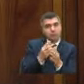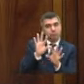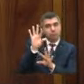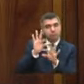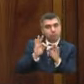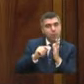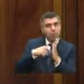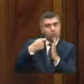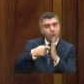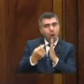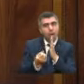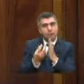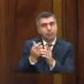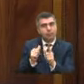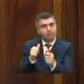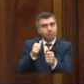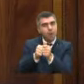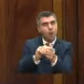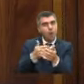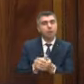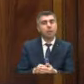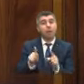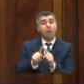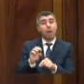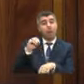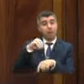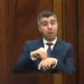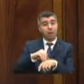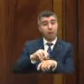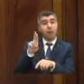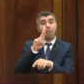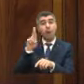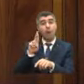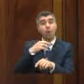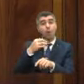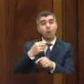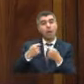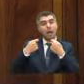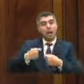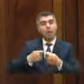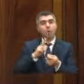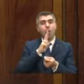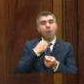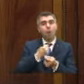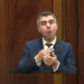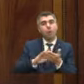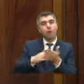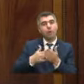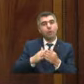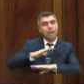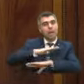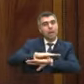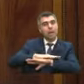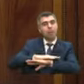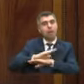مناسبة لنثمن فيها الإشارة الملكية بإعادة التأكيد استمراريتكم كرئيس للحكومة احتراما للدستور